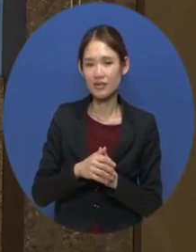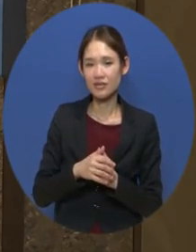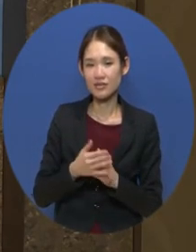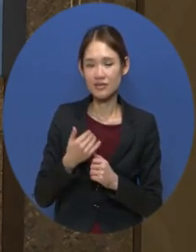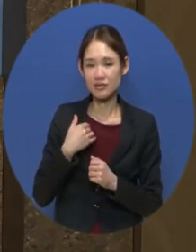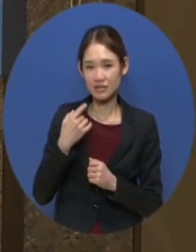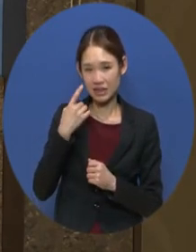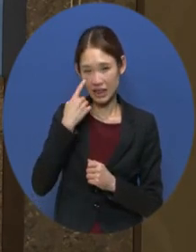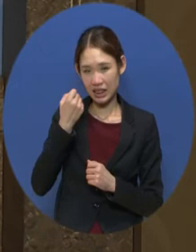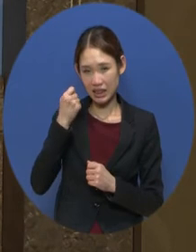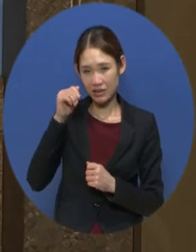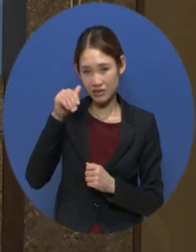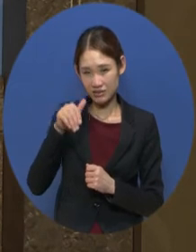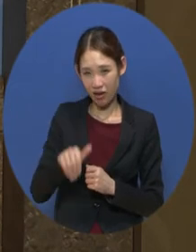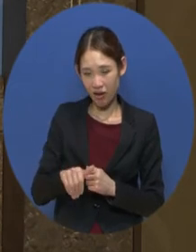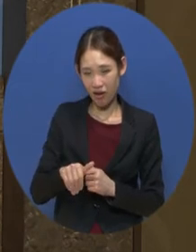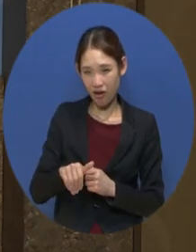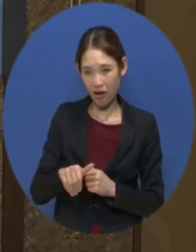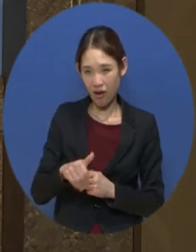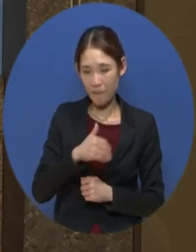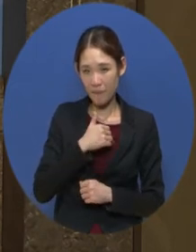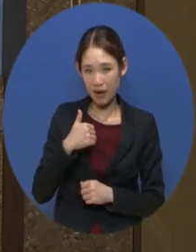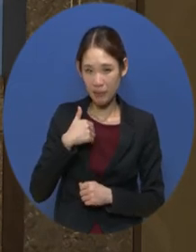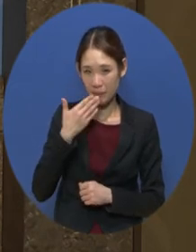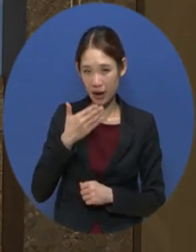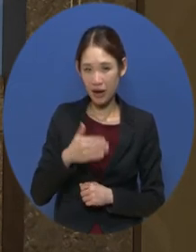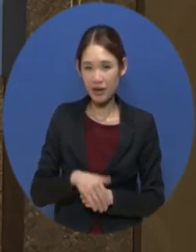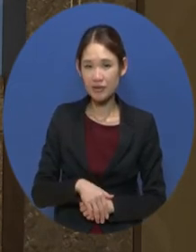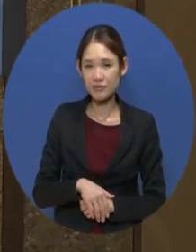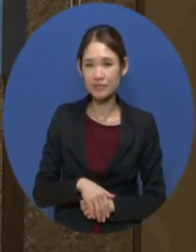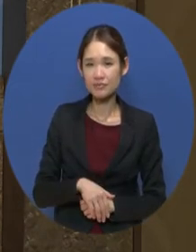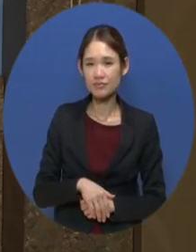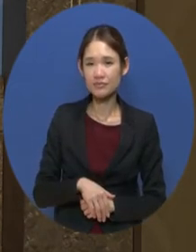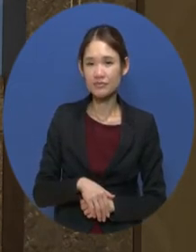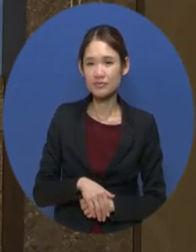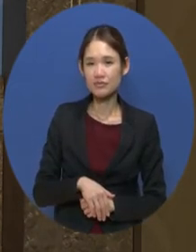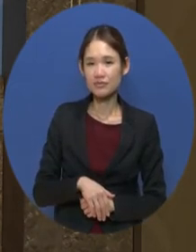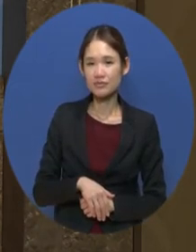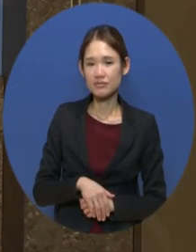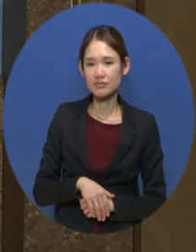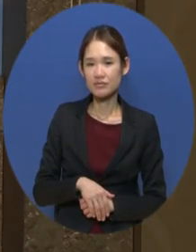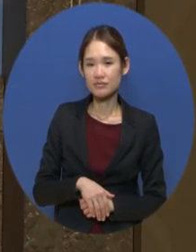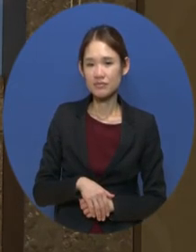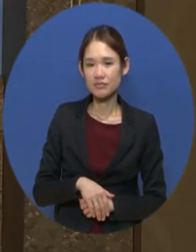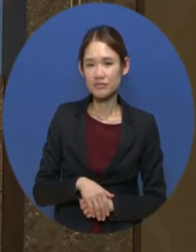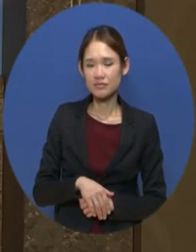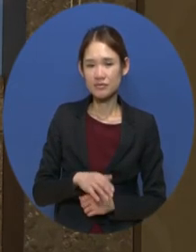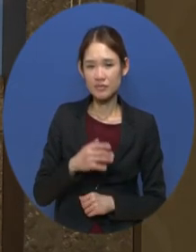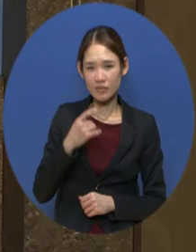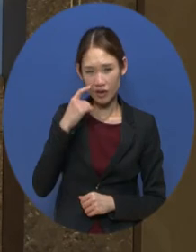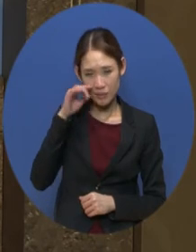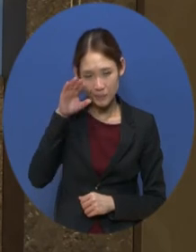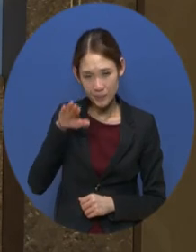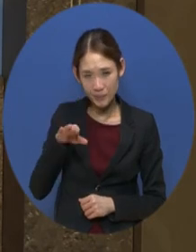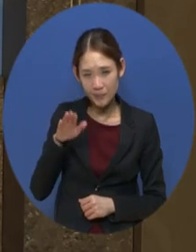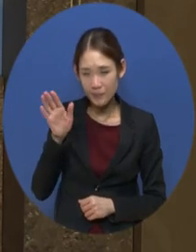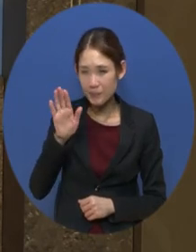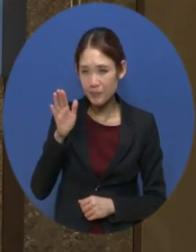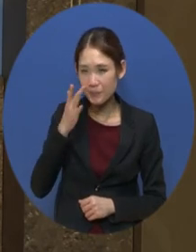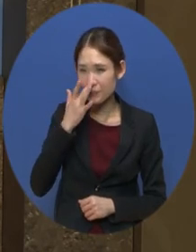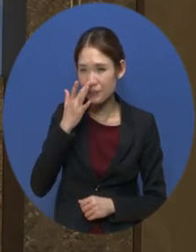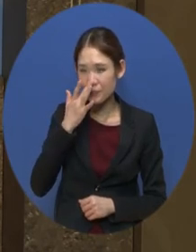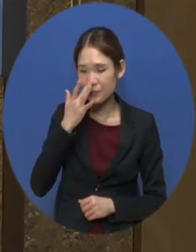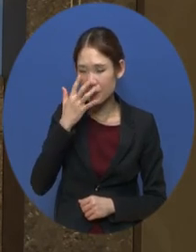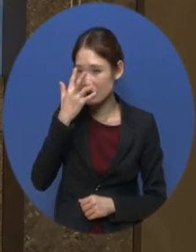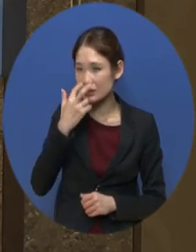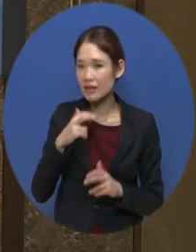정도만 돼도 바코드 위치는 아실 수도 있어요. 어느 정도 볼수 있다면. 근데 앞을 전혀 볼수 없는